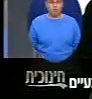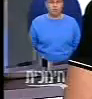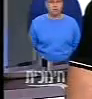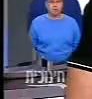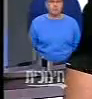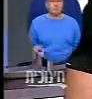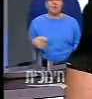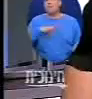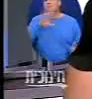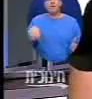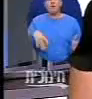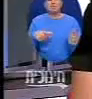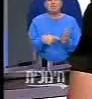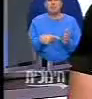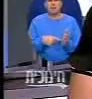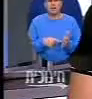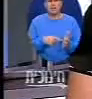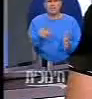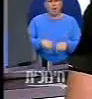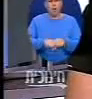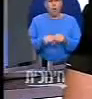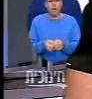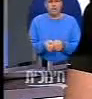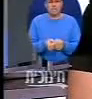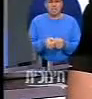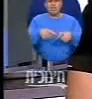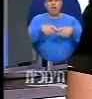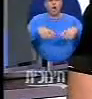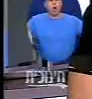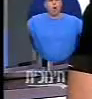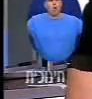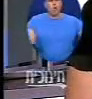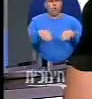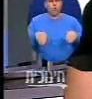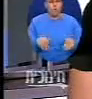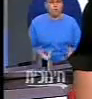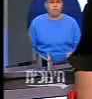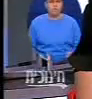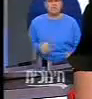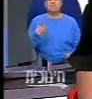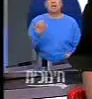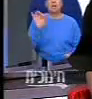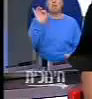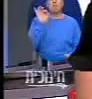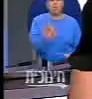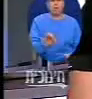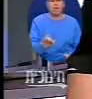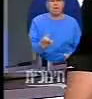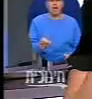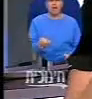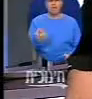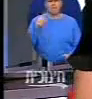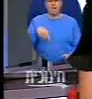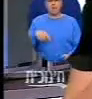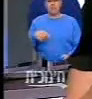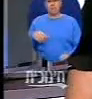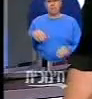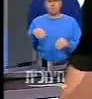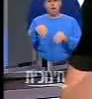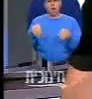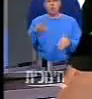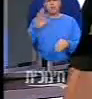מכל סיבה, מכל היבט. קודם כל זה הורס את החופים. אין ספק שזה בעייתי. הכיעור של מרינה בהרצליה. זה פוגע בחופים, בהסעת החולות, זה פוגע